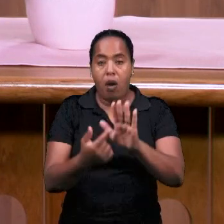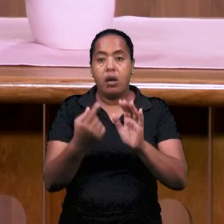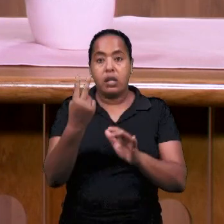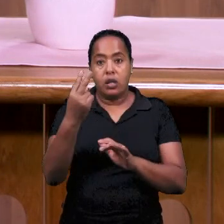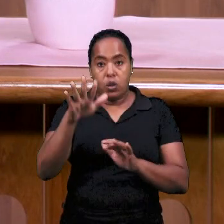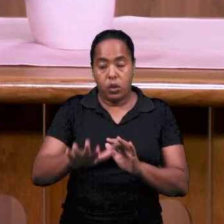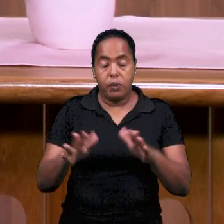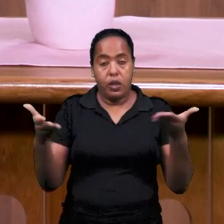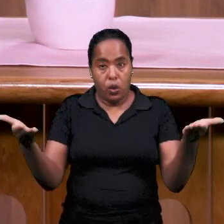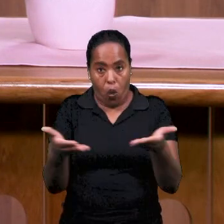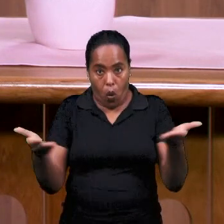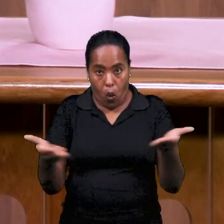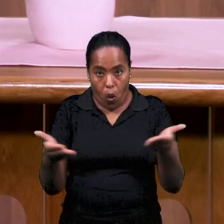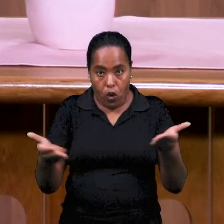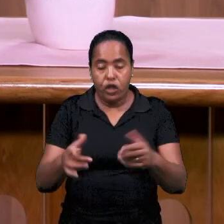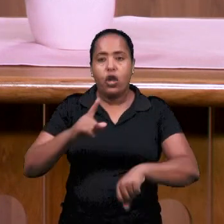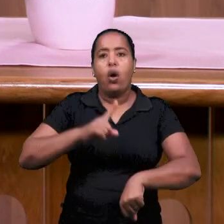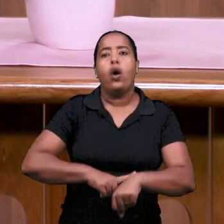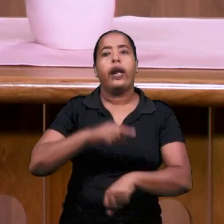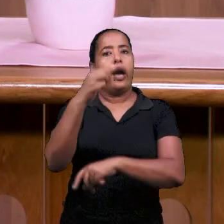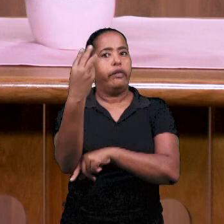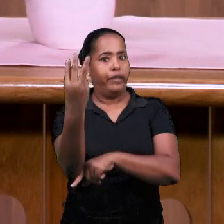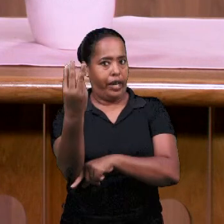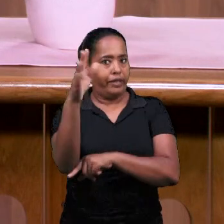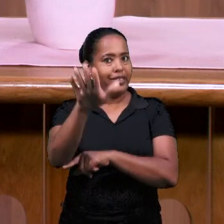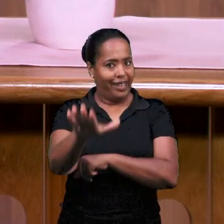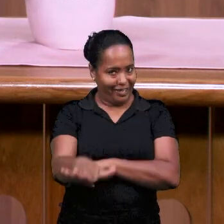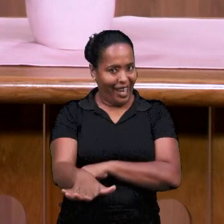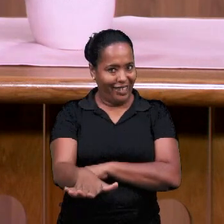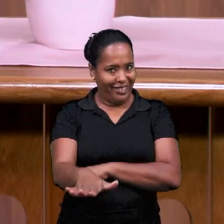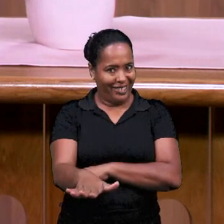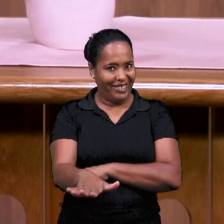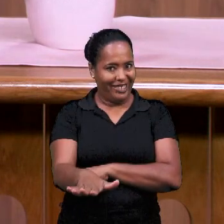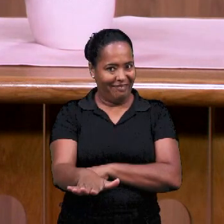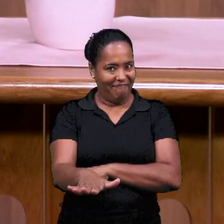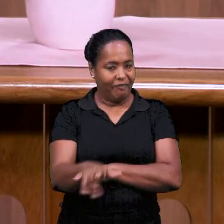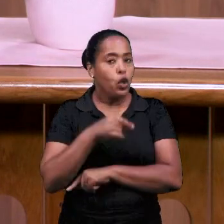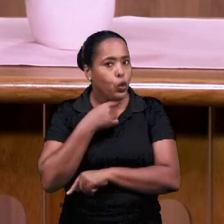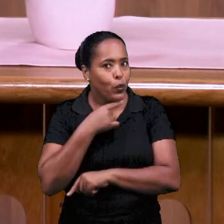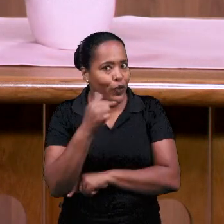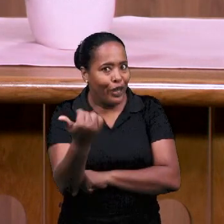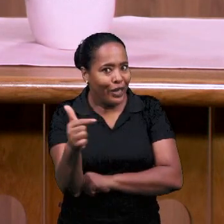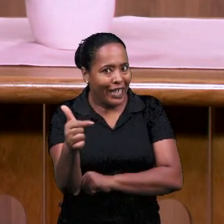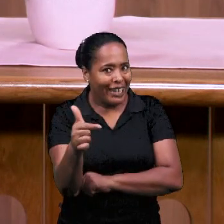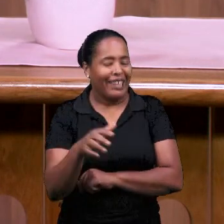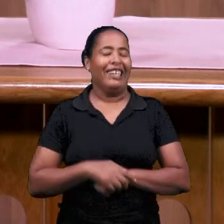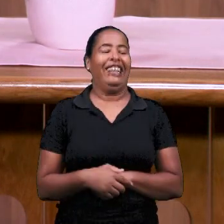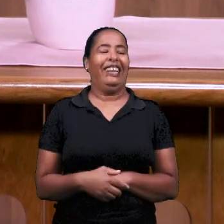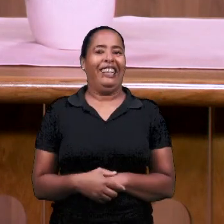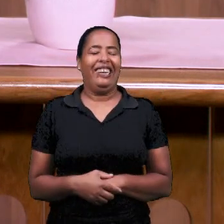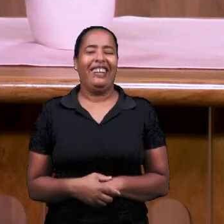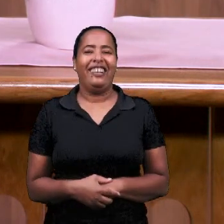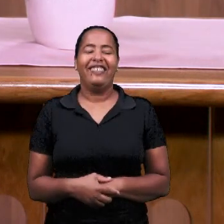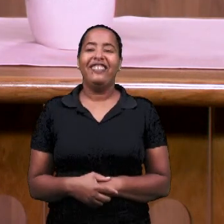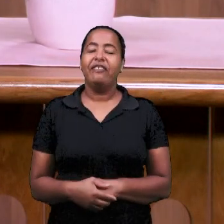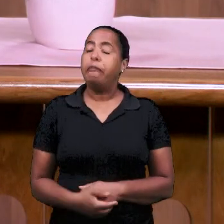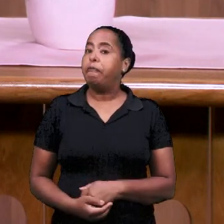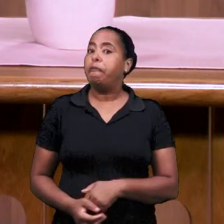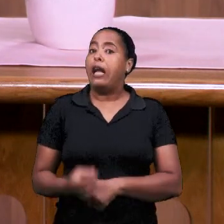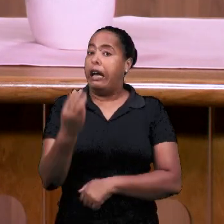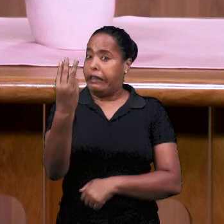transmis aujourd'hui, diffusé aujourd'hui exceptionnellement dans ces capitales à 15h, afin qu'il n'y ait pas de doute ici. Très